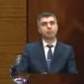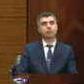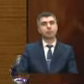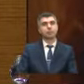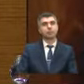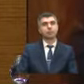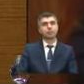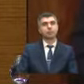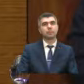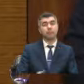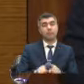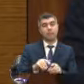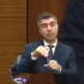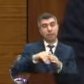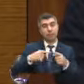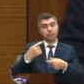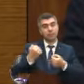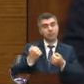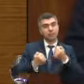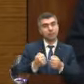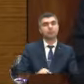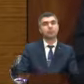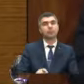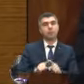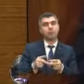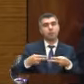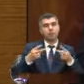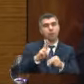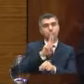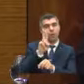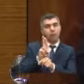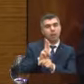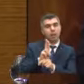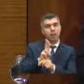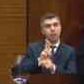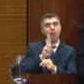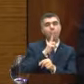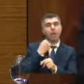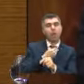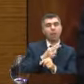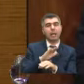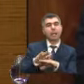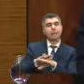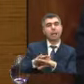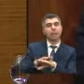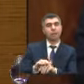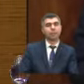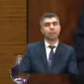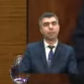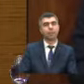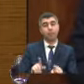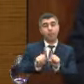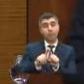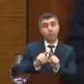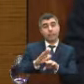لقد اخترنا في فريق الأصالة والمعاصرة أن نسائل الحكومة سياسيا هذه المرة، اقتناعا منا بأن الفعل